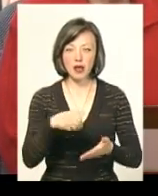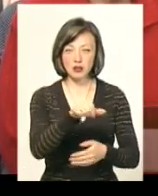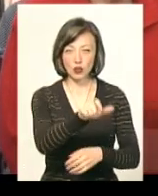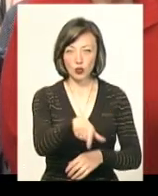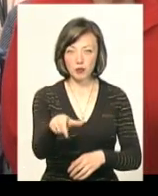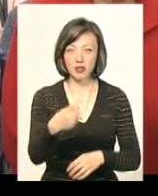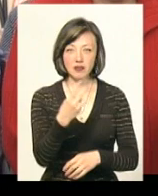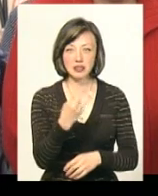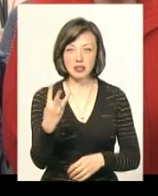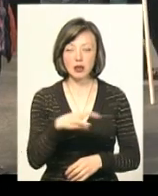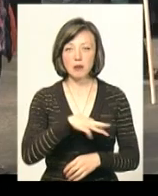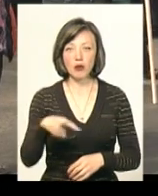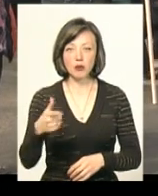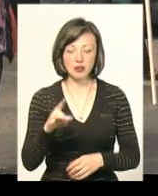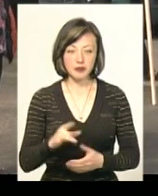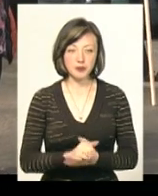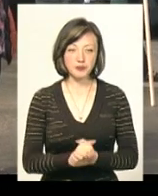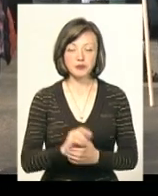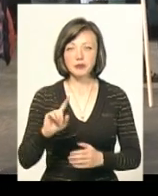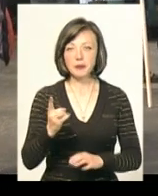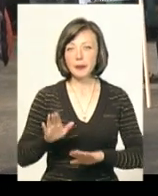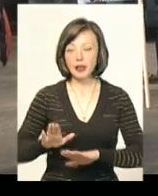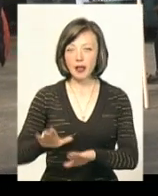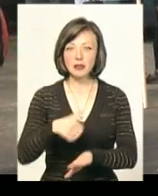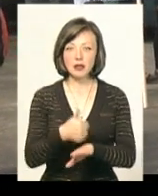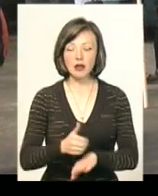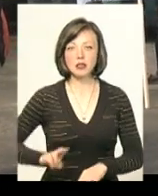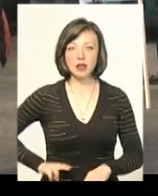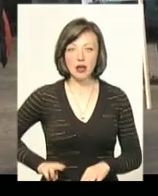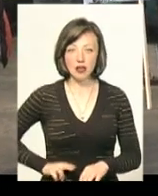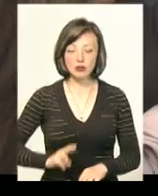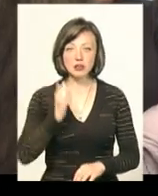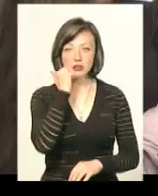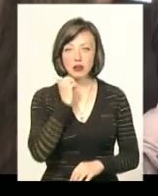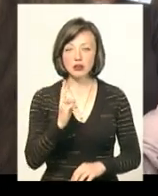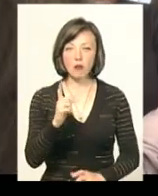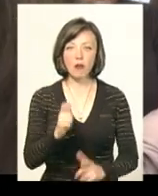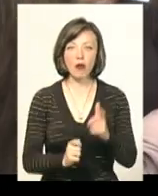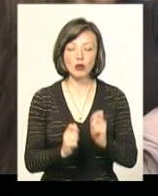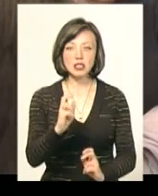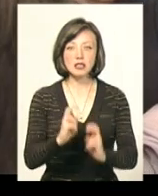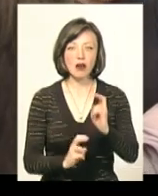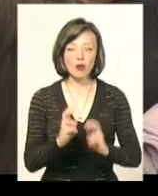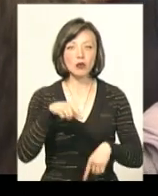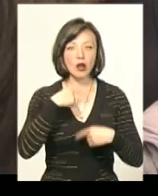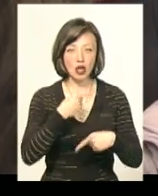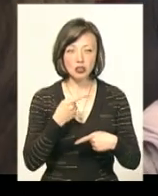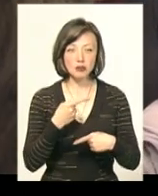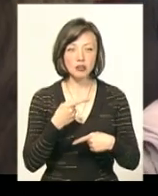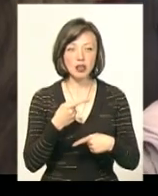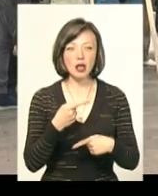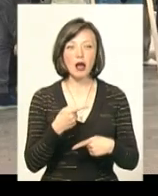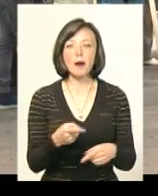– 23 мільйона гривень. Перший заступник генерального директора дочірнього підприємства Старокостянтинівський молочний завод Валерій Жук каже,